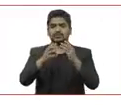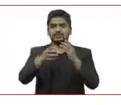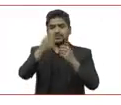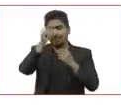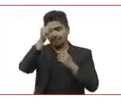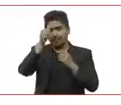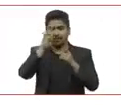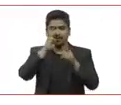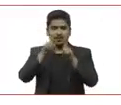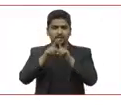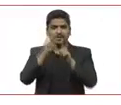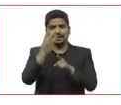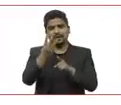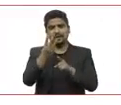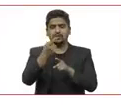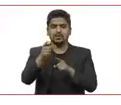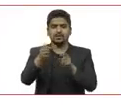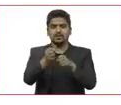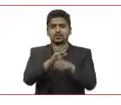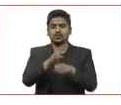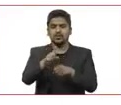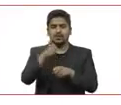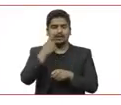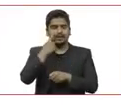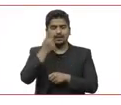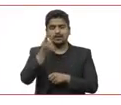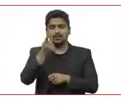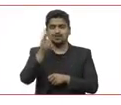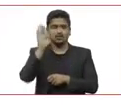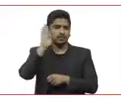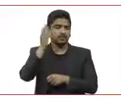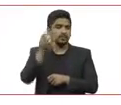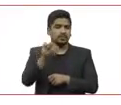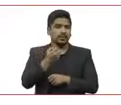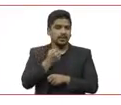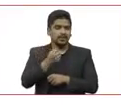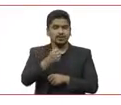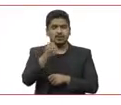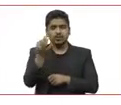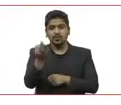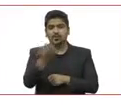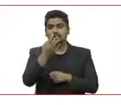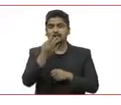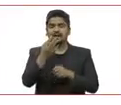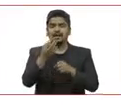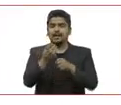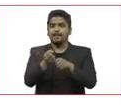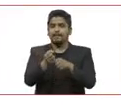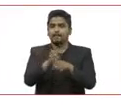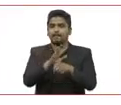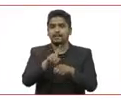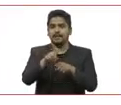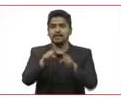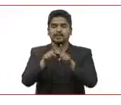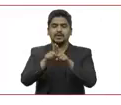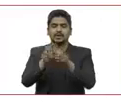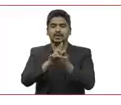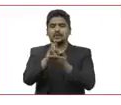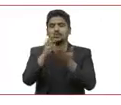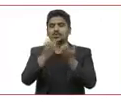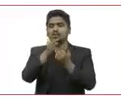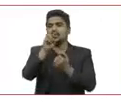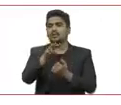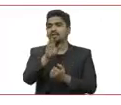भारतमा 3वटै भेरिएन्ट देखेको सूचना प्राप्त भएको छ र नयाँ भेरिएन्ट पनि भारतले चाहिँ रिपोर्ट गरेको अवस्था